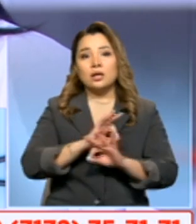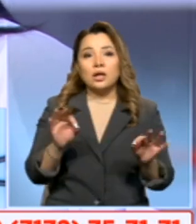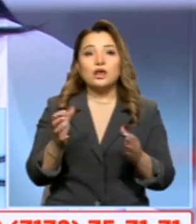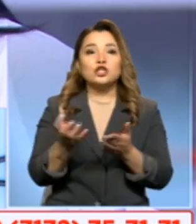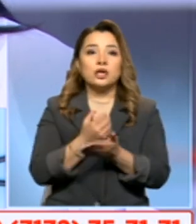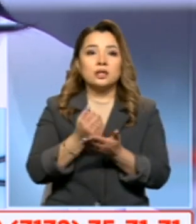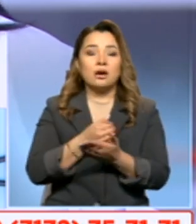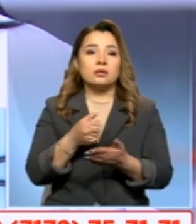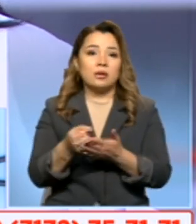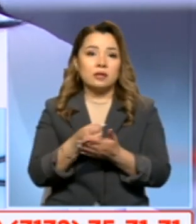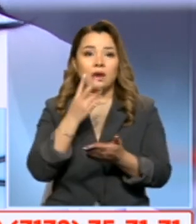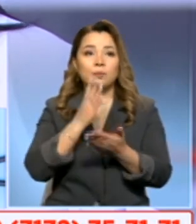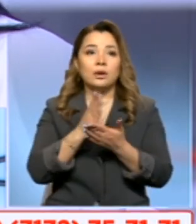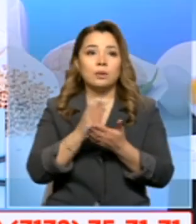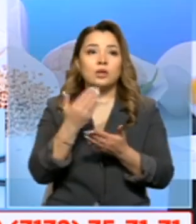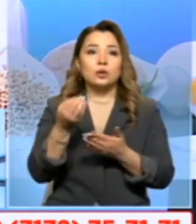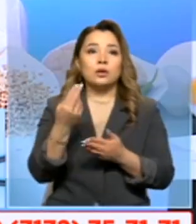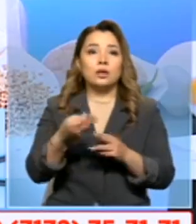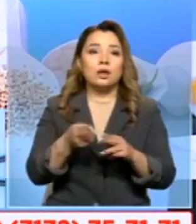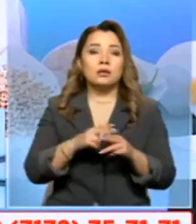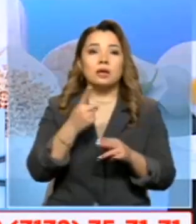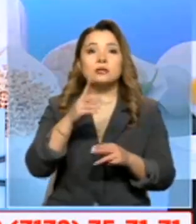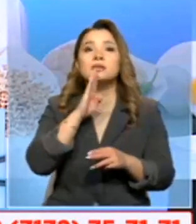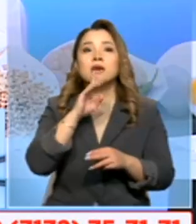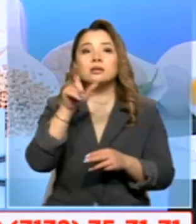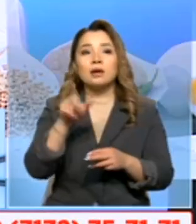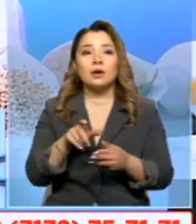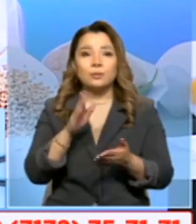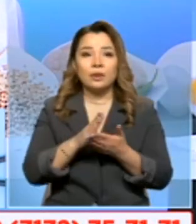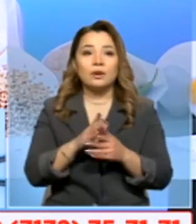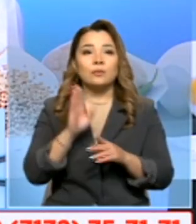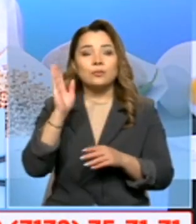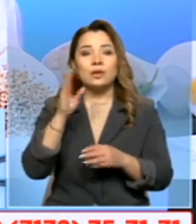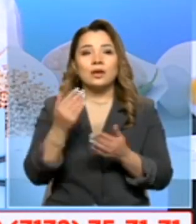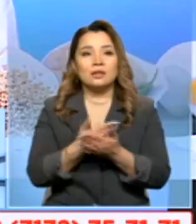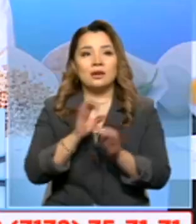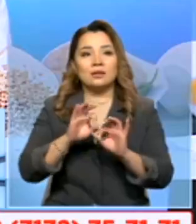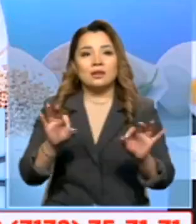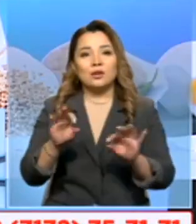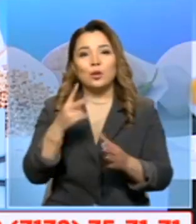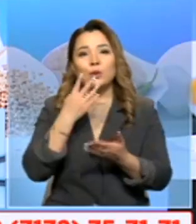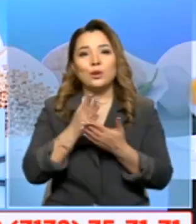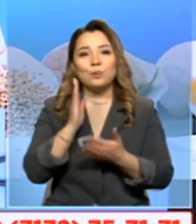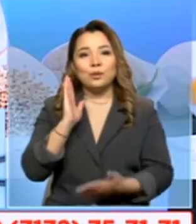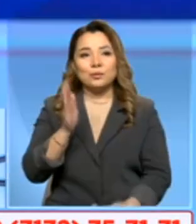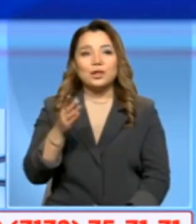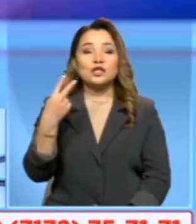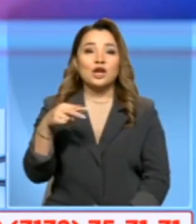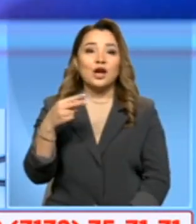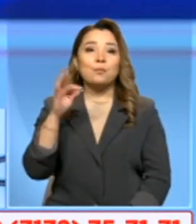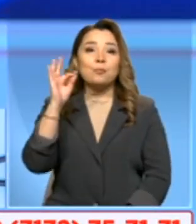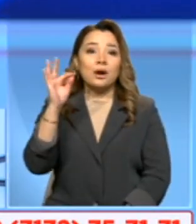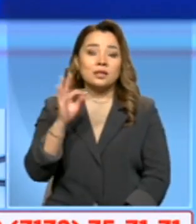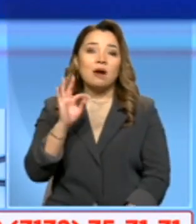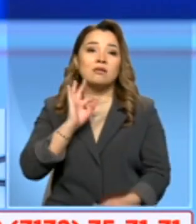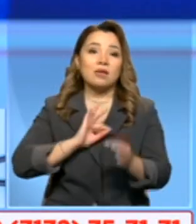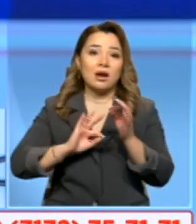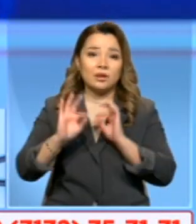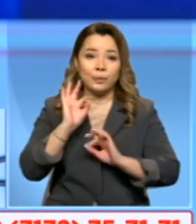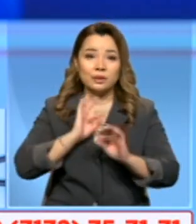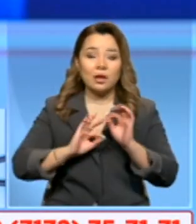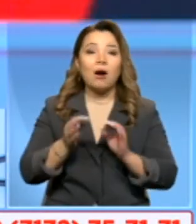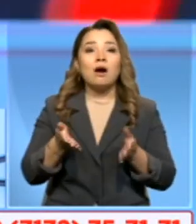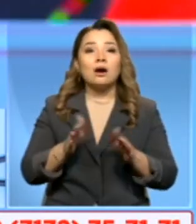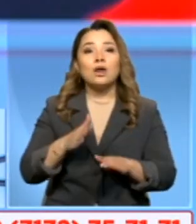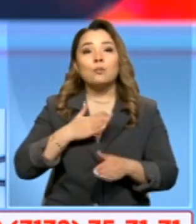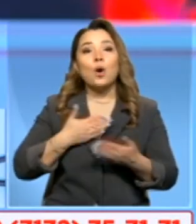жетесіздер. Сондай бір жетістік тағы да біздің бір қызымызда болды. Ол енді алда көре жатармыз. Түсінікті. 20% дәрі-дәрмекпен, қалғаны